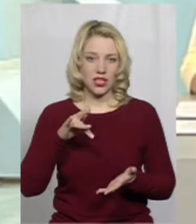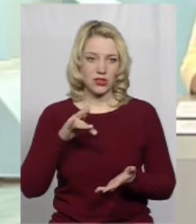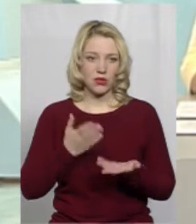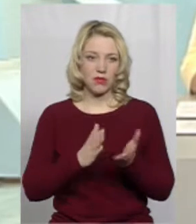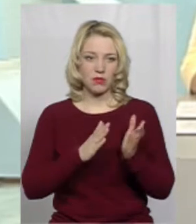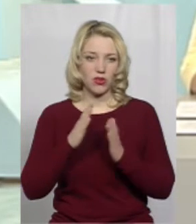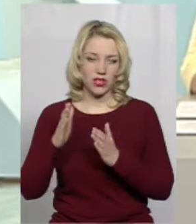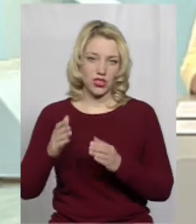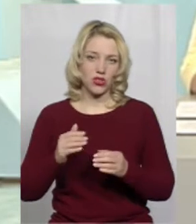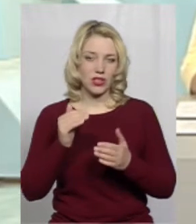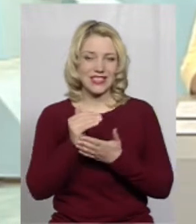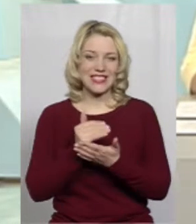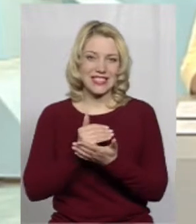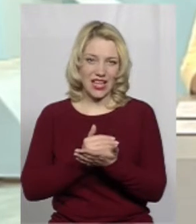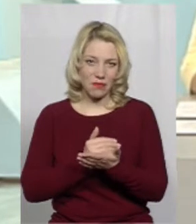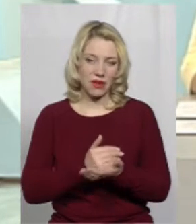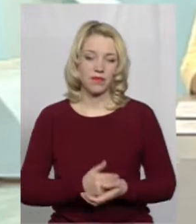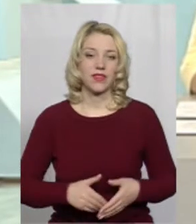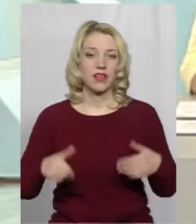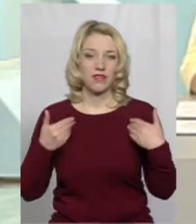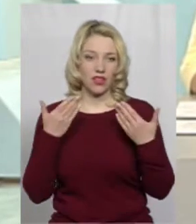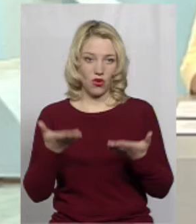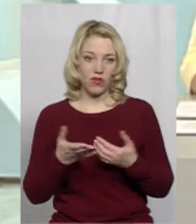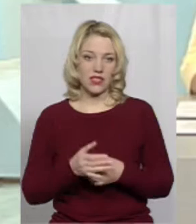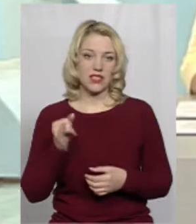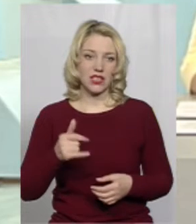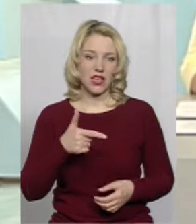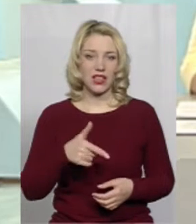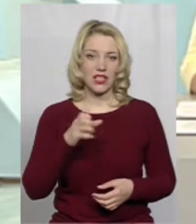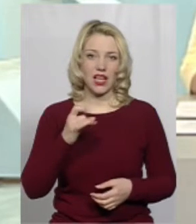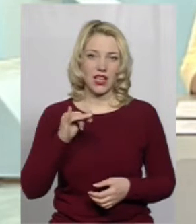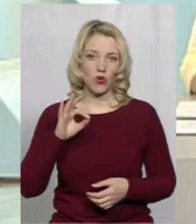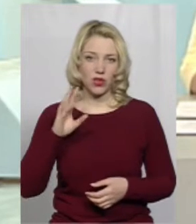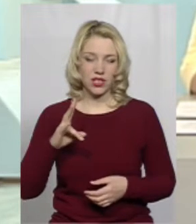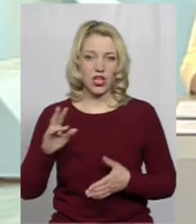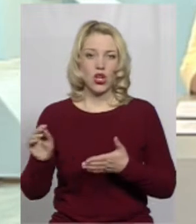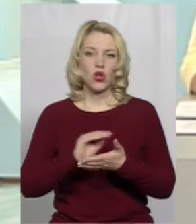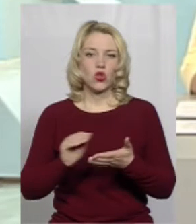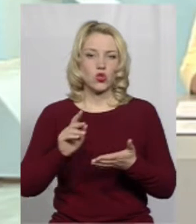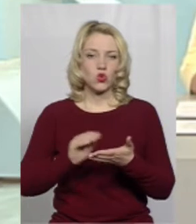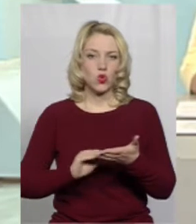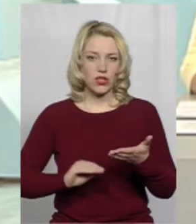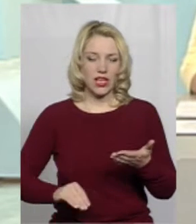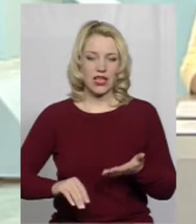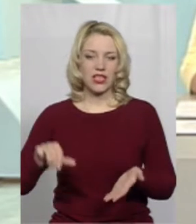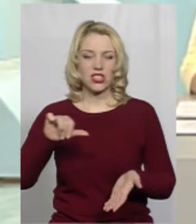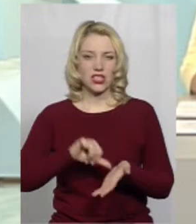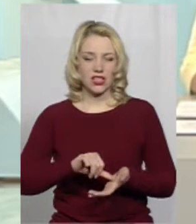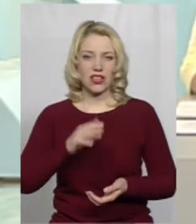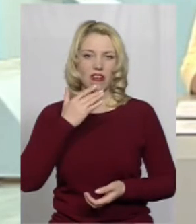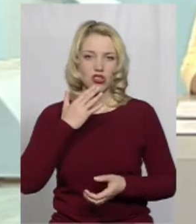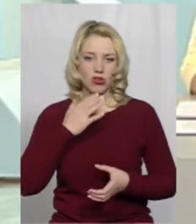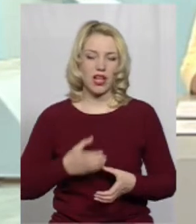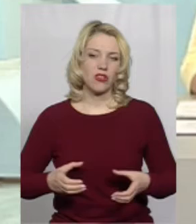централізованої бібліотечної системи. Вітаю вас, пані Тамара. І Галина Аріон, журналістка, членкиня